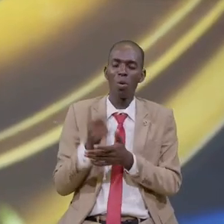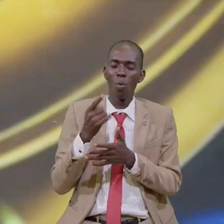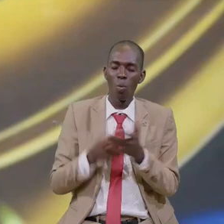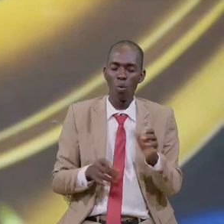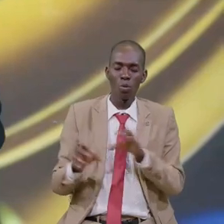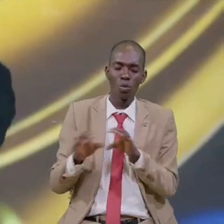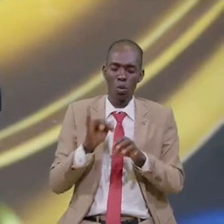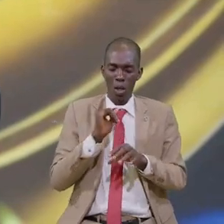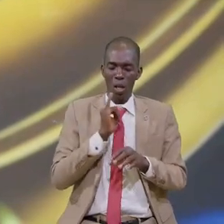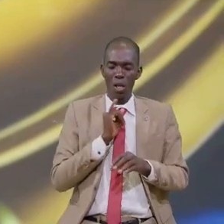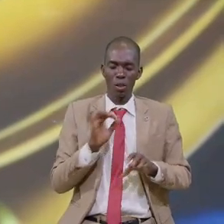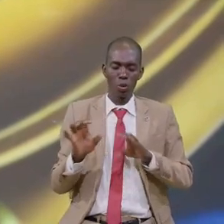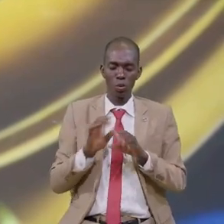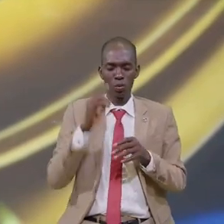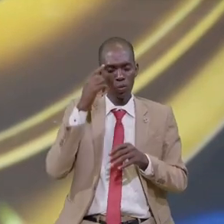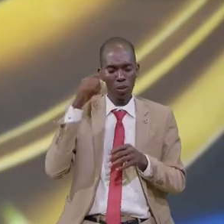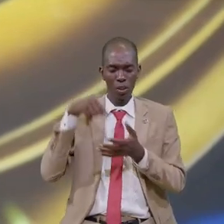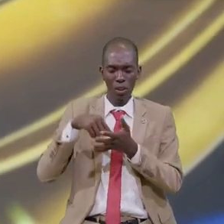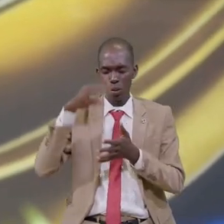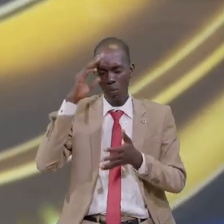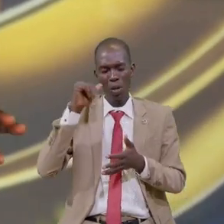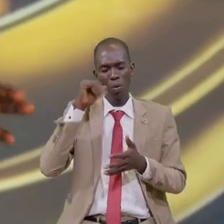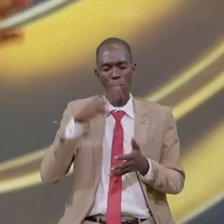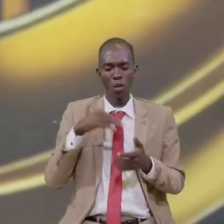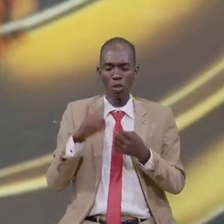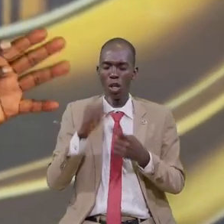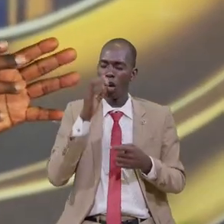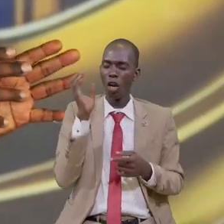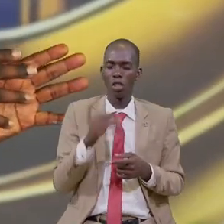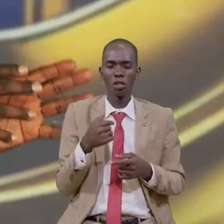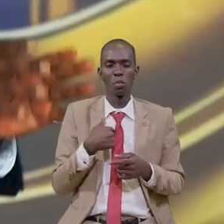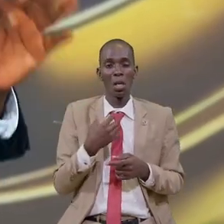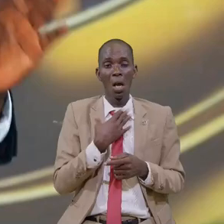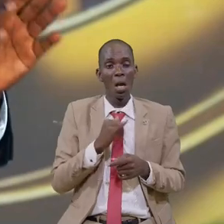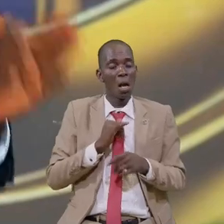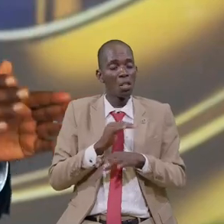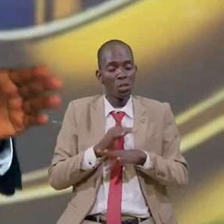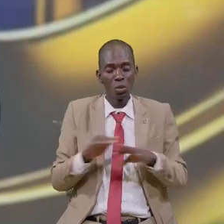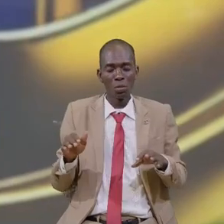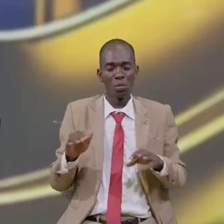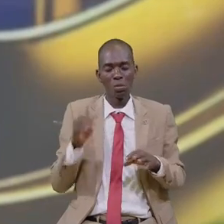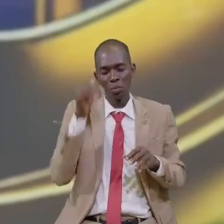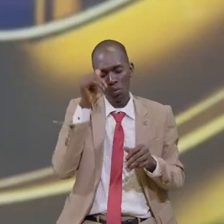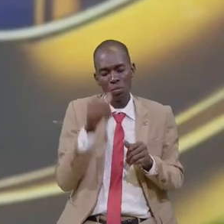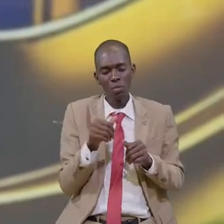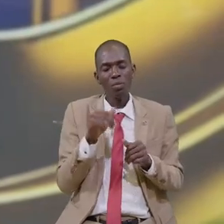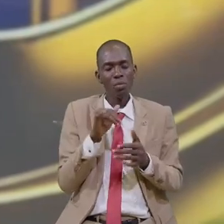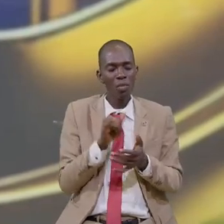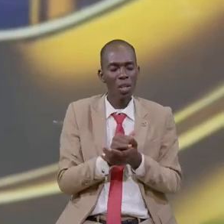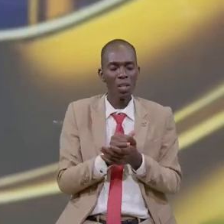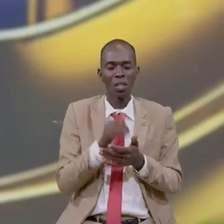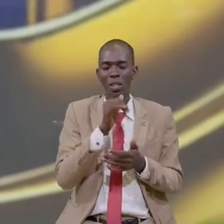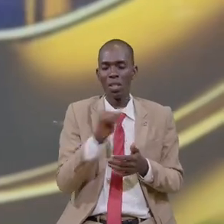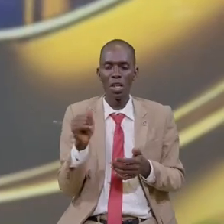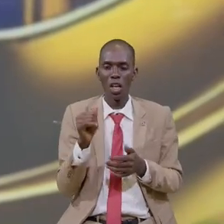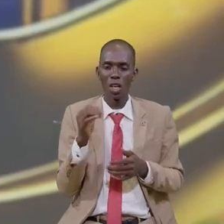femme, pour qu'elle me maudisse, pour qu'il me maudisse. Et je ne me rappelle pas, et je me rappelle même pas que la malédiction sans cause n'aura